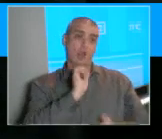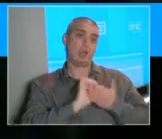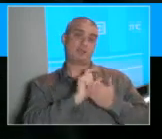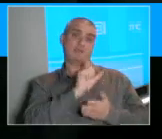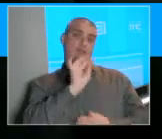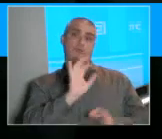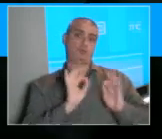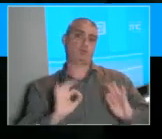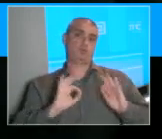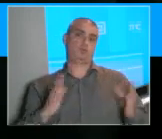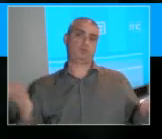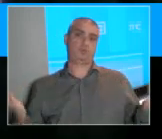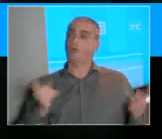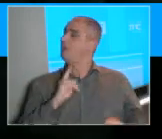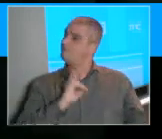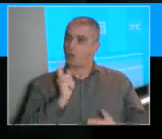אישום,